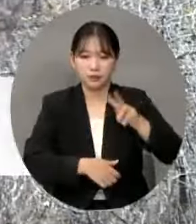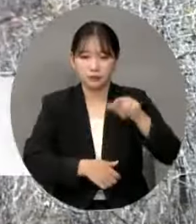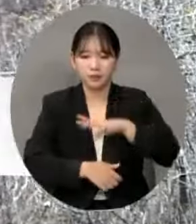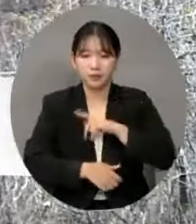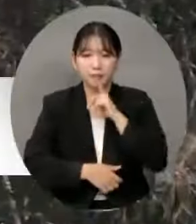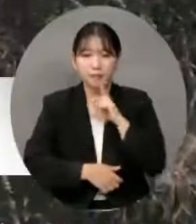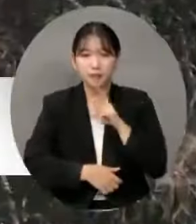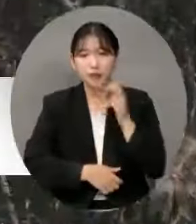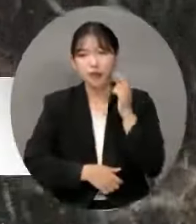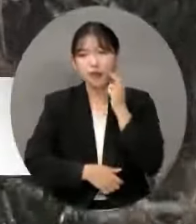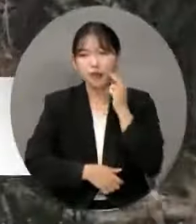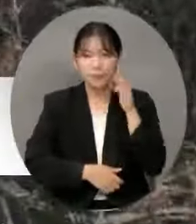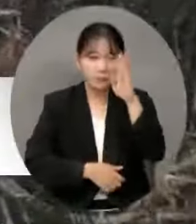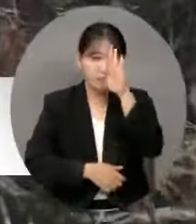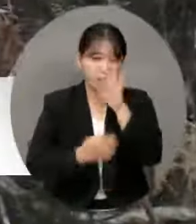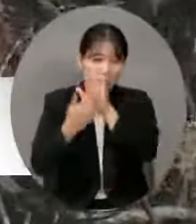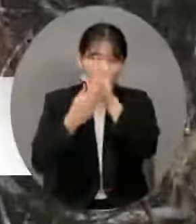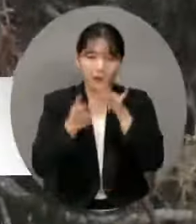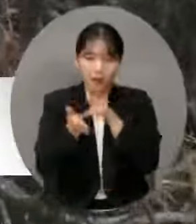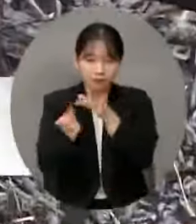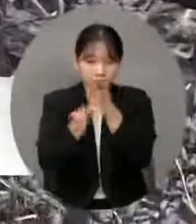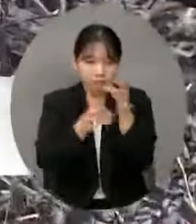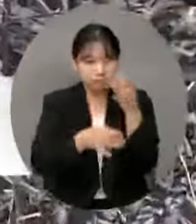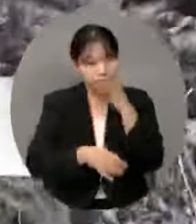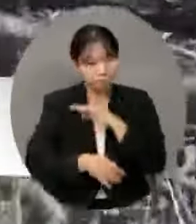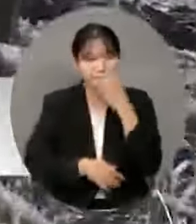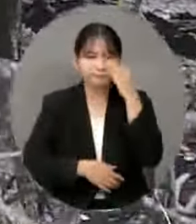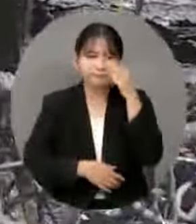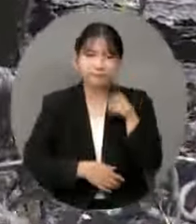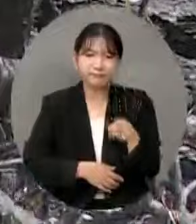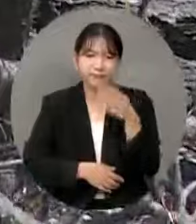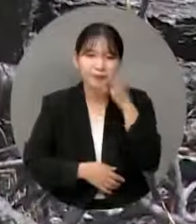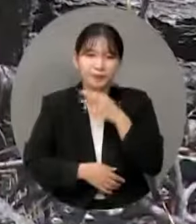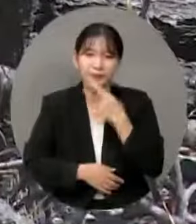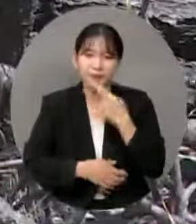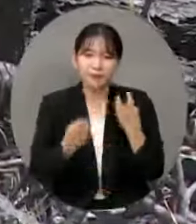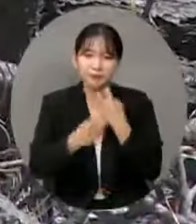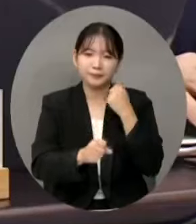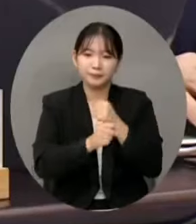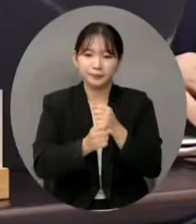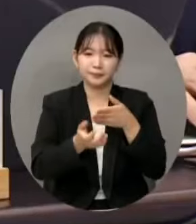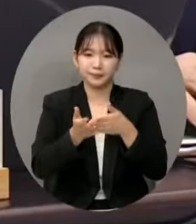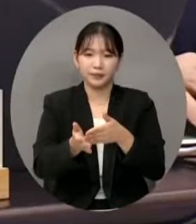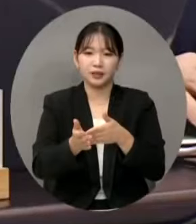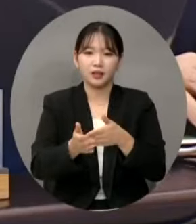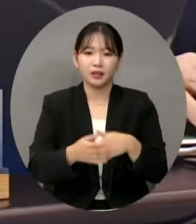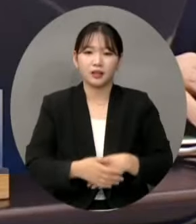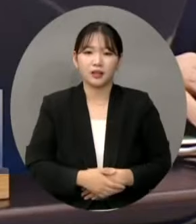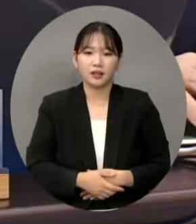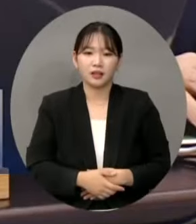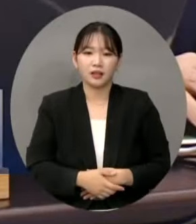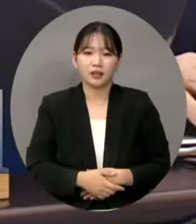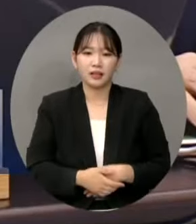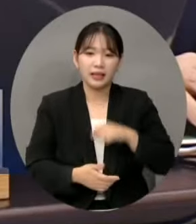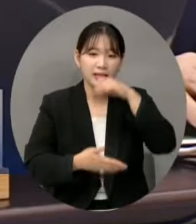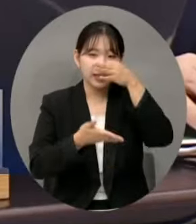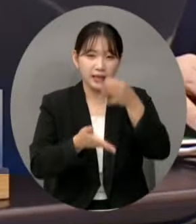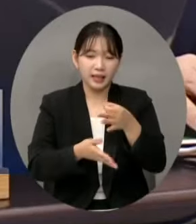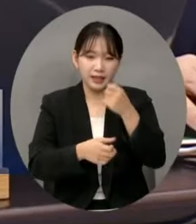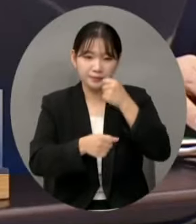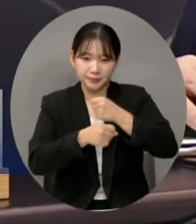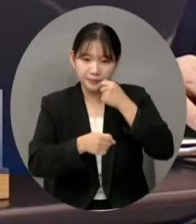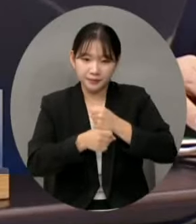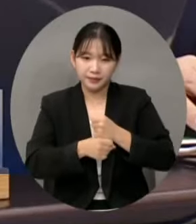소나무 재선충평 방제 약재 효능에 의문이 있다며 대책을 촉구했습니다. 이렇게 예산을